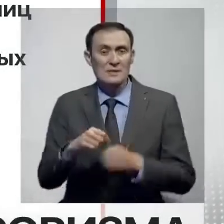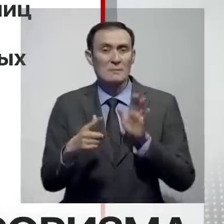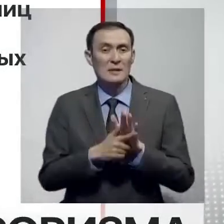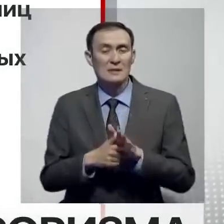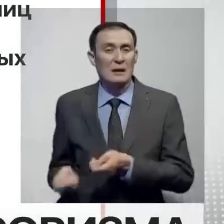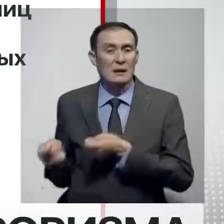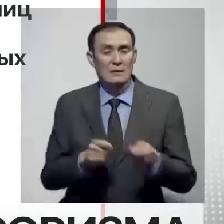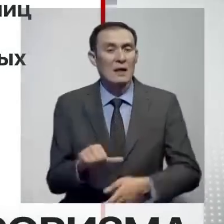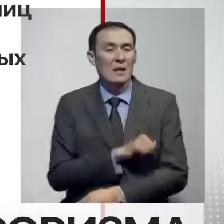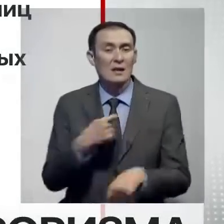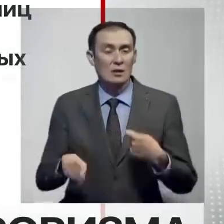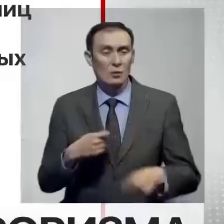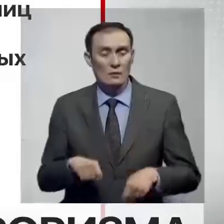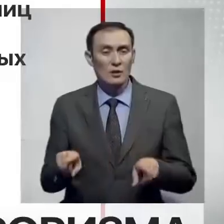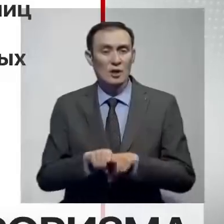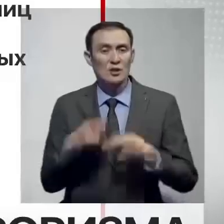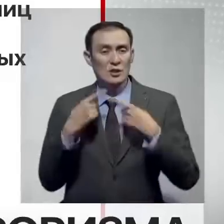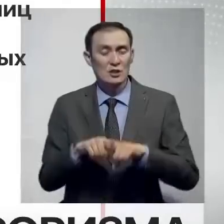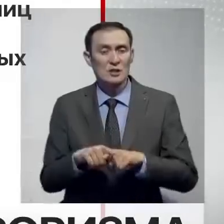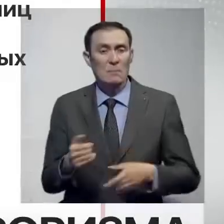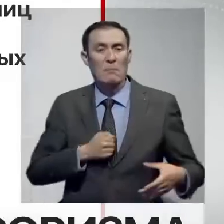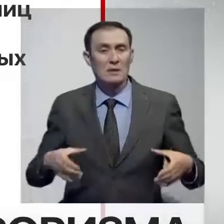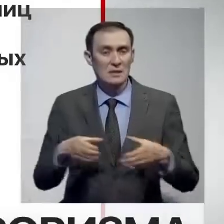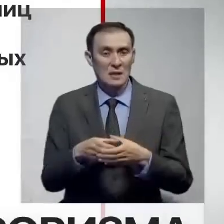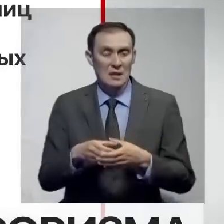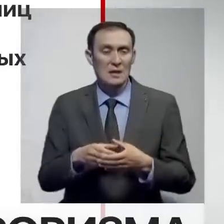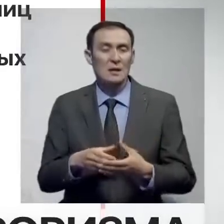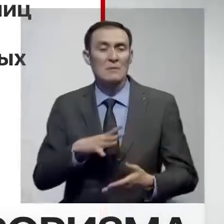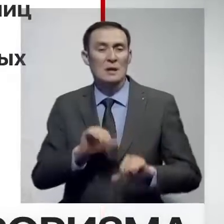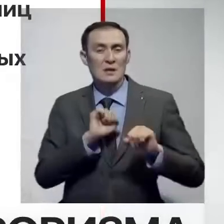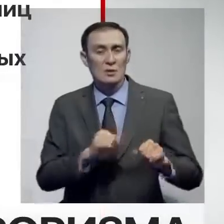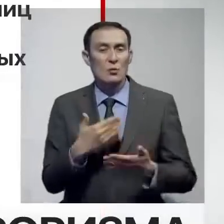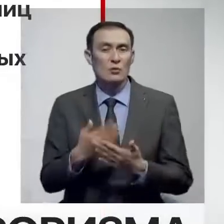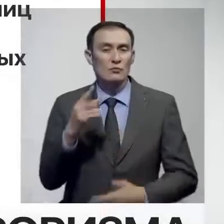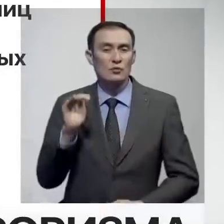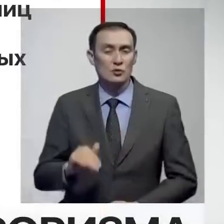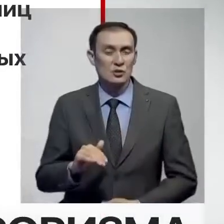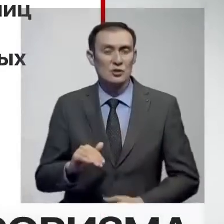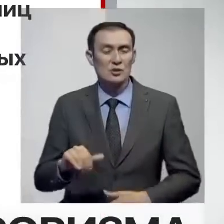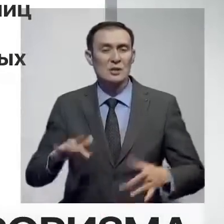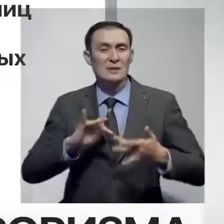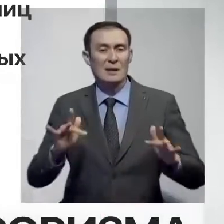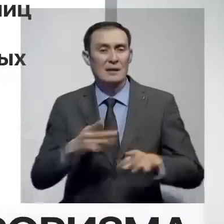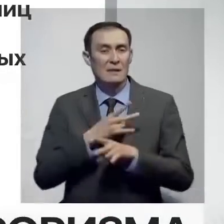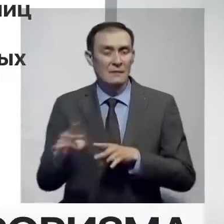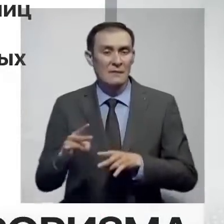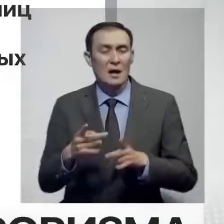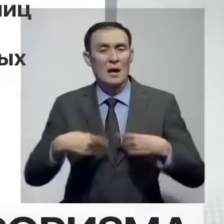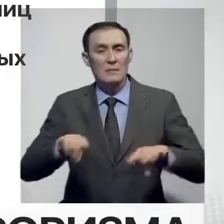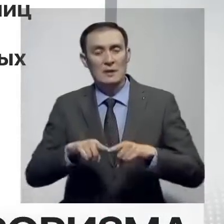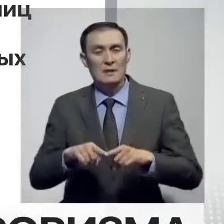17 каналов наркоторговли. Кроме того, технические подразделения спецслужб отразили около 2000 хакерских атак на